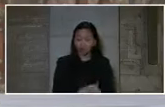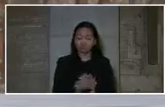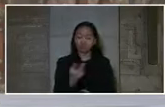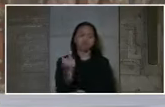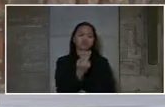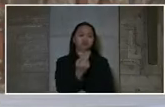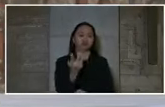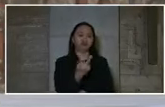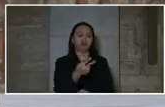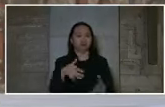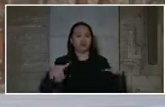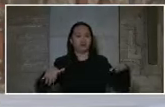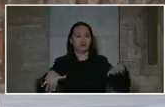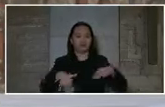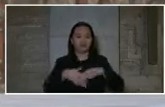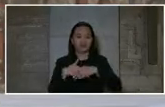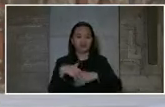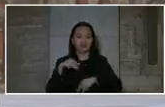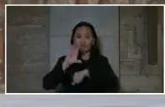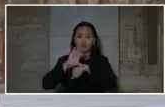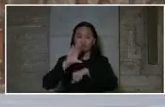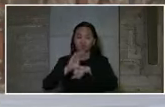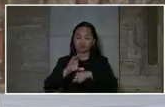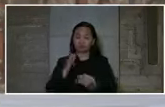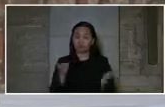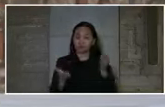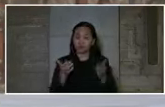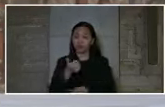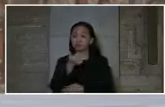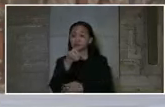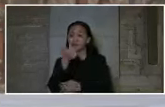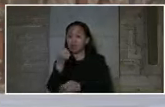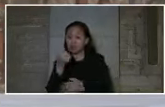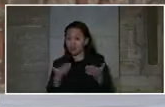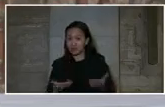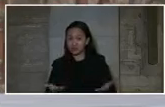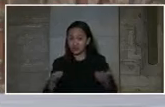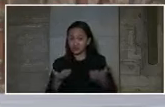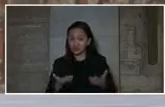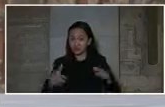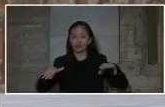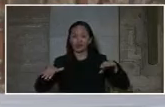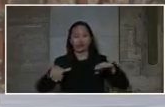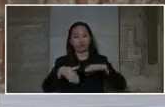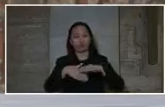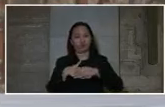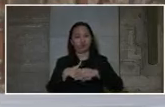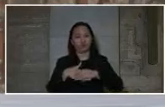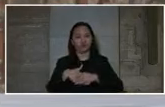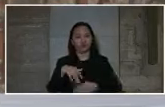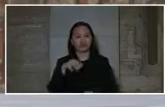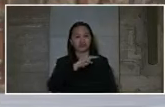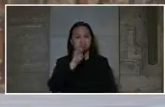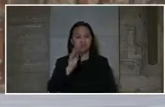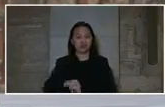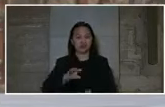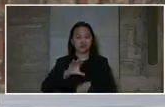Kinasal kayo sa simbahan. Bakang iba pa nga sa inyo, dito ikinasal sa loob ng Manila